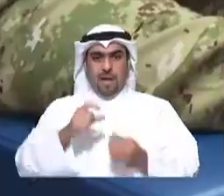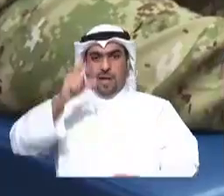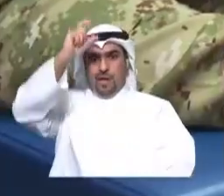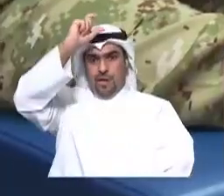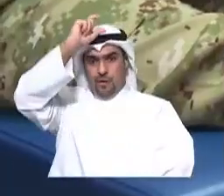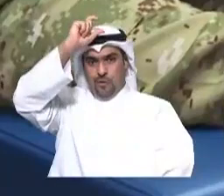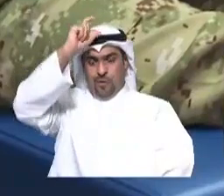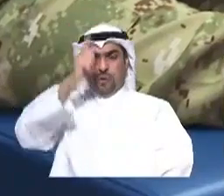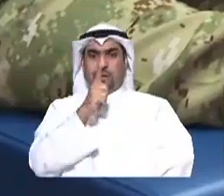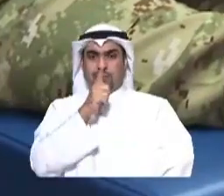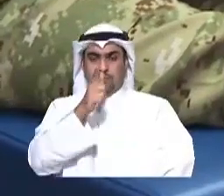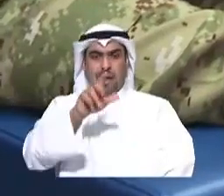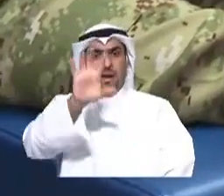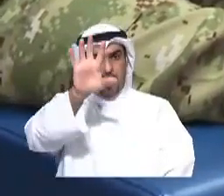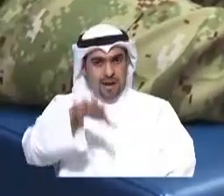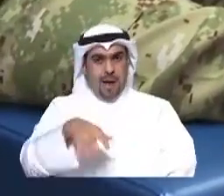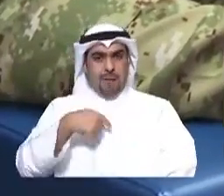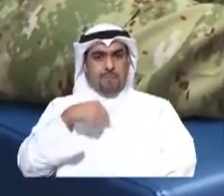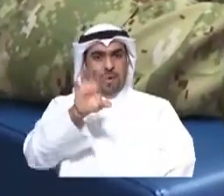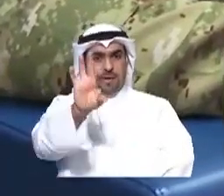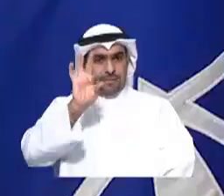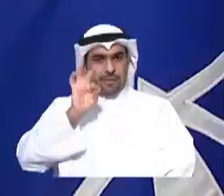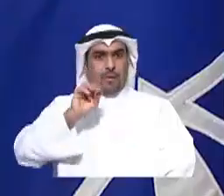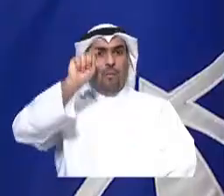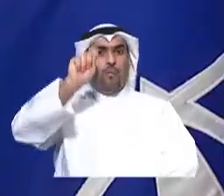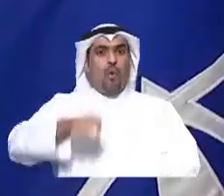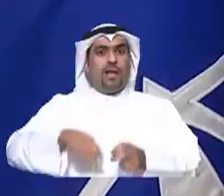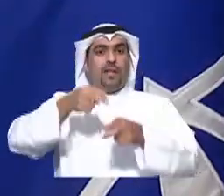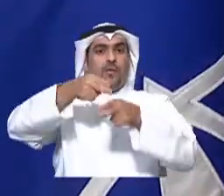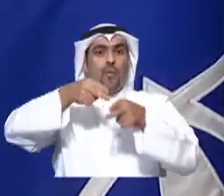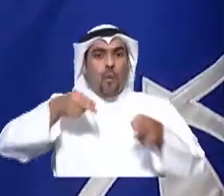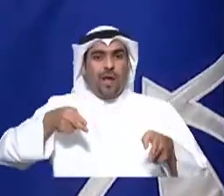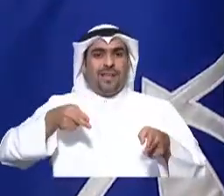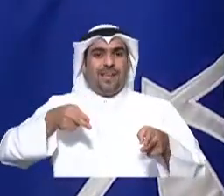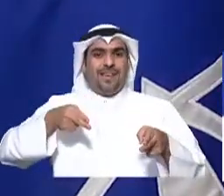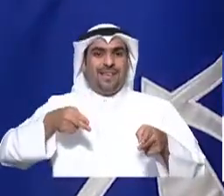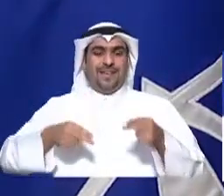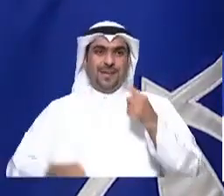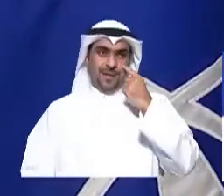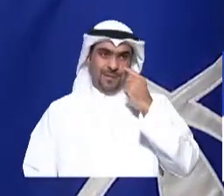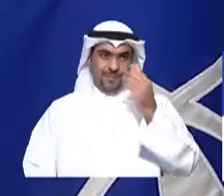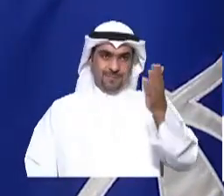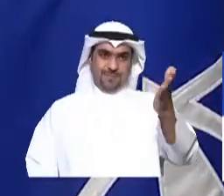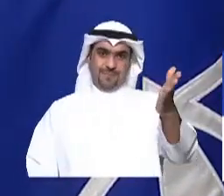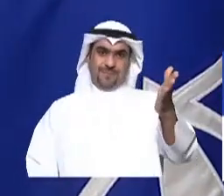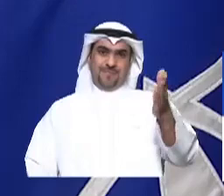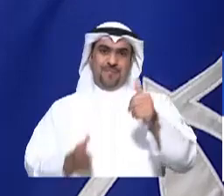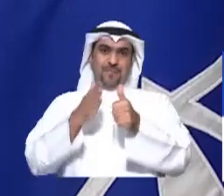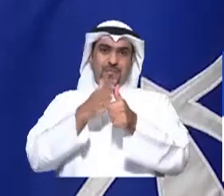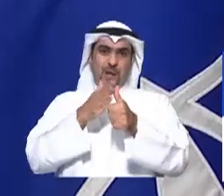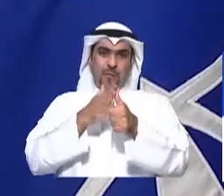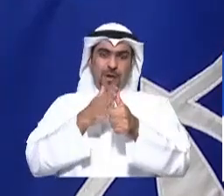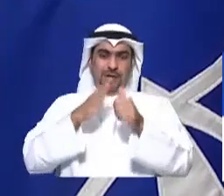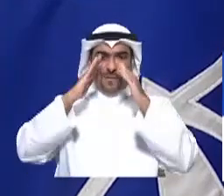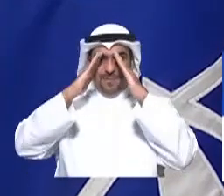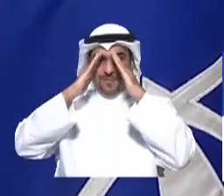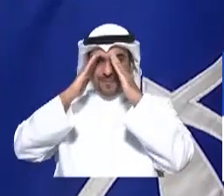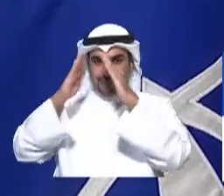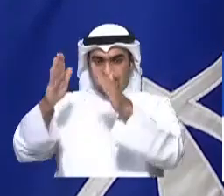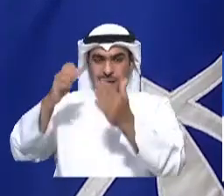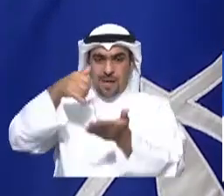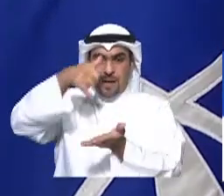الوطني في كافة الميادين. بداية نشكر الدعوة اللي قدمت إلينا من